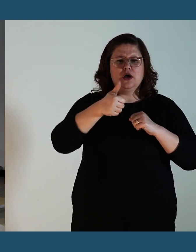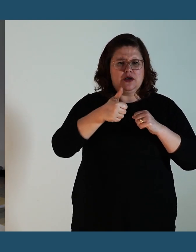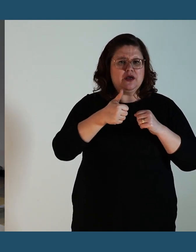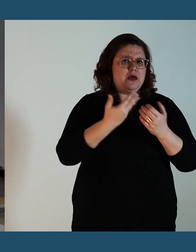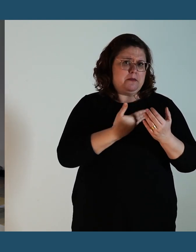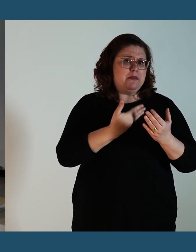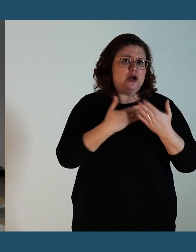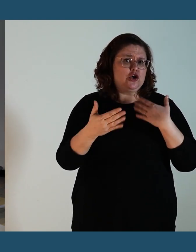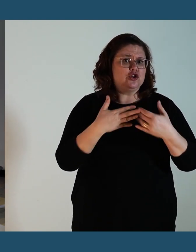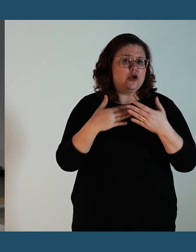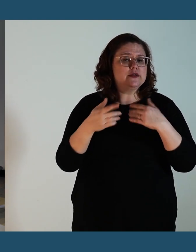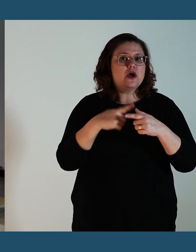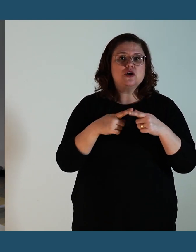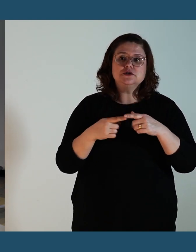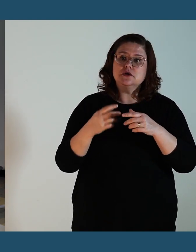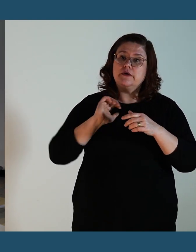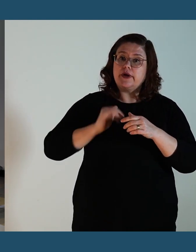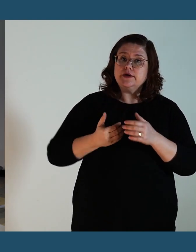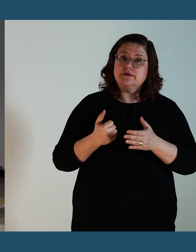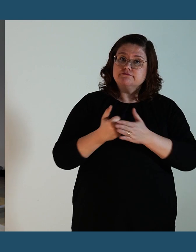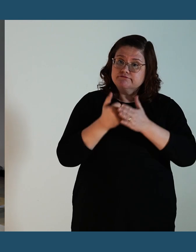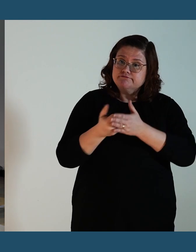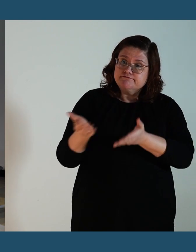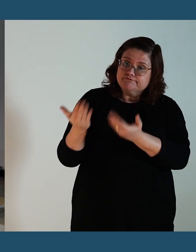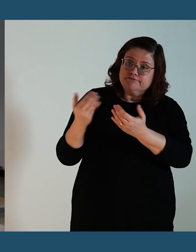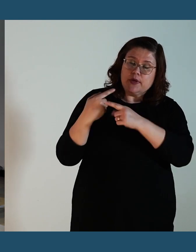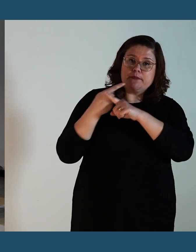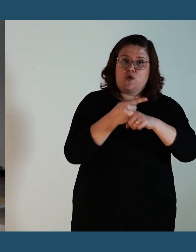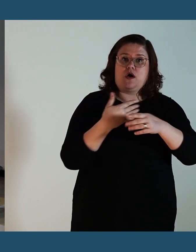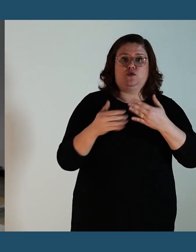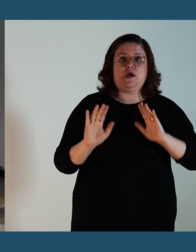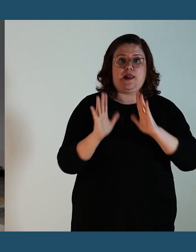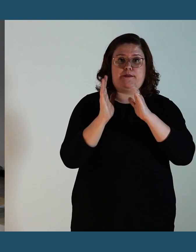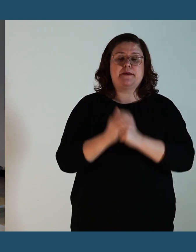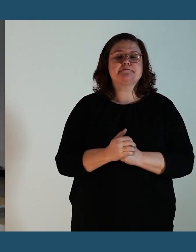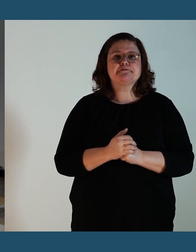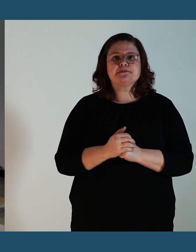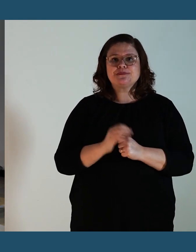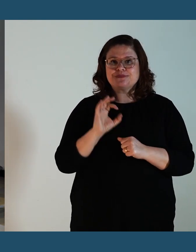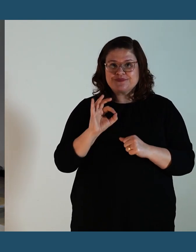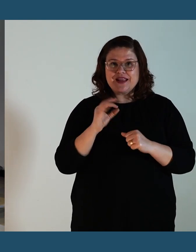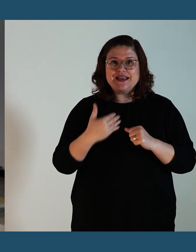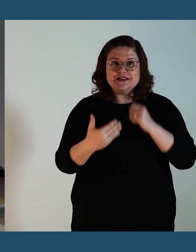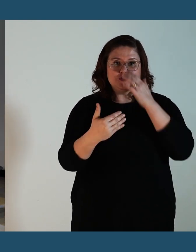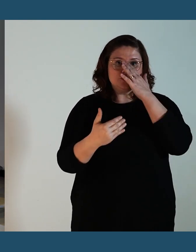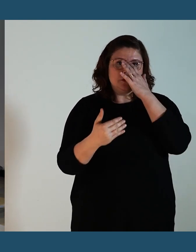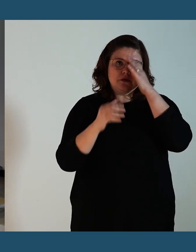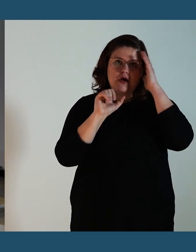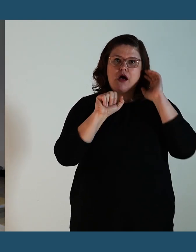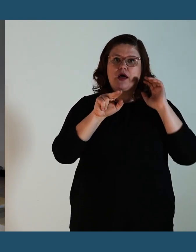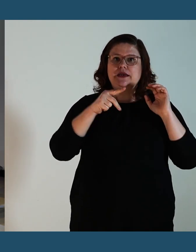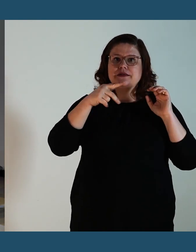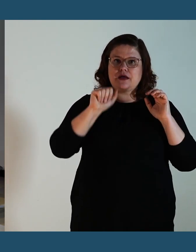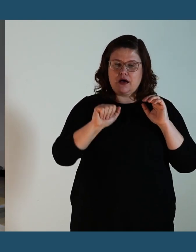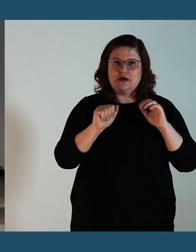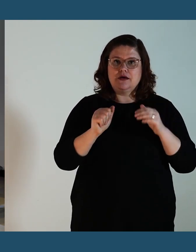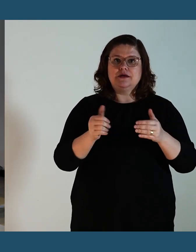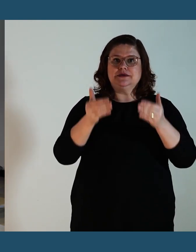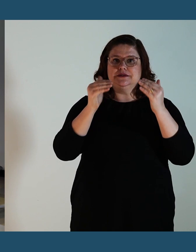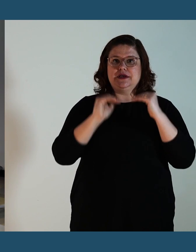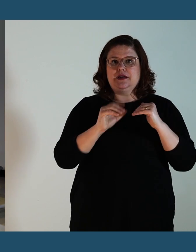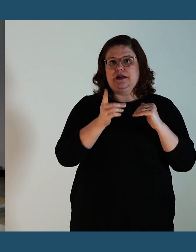osa-alueilla, jotta se kannustaisi myös naisia enemmän työelämään. Hyvä, kiitos. Sitten oli seuraavaksi Anita Helman ja sen jälkeen